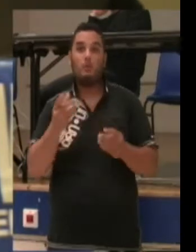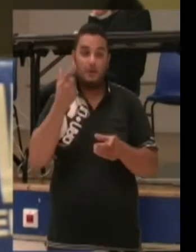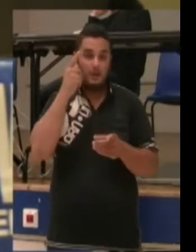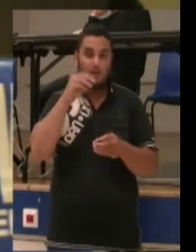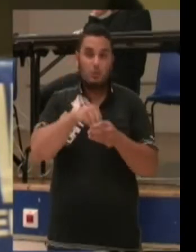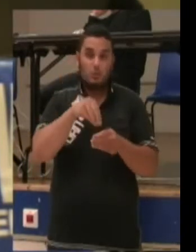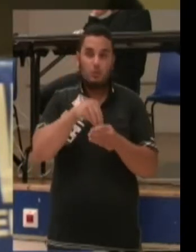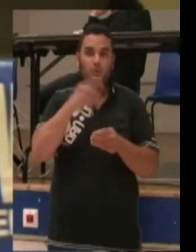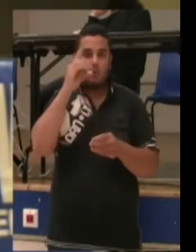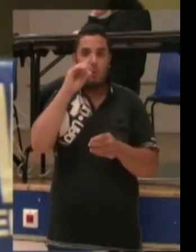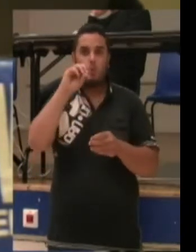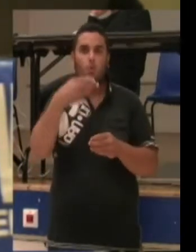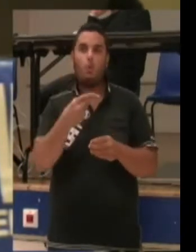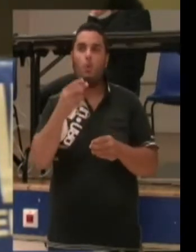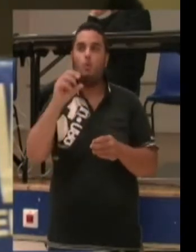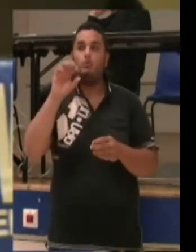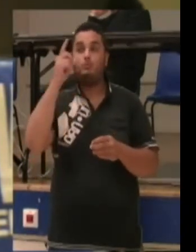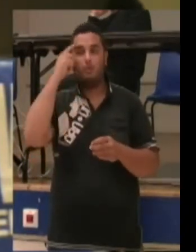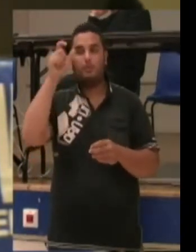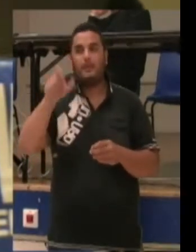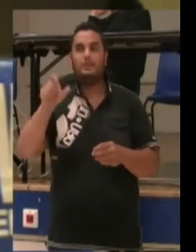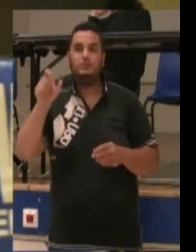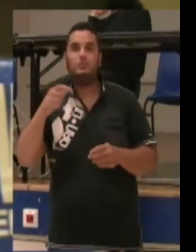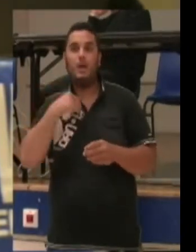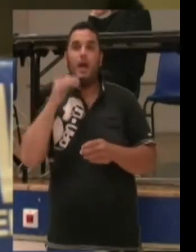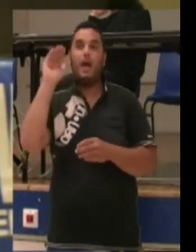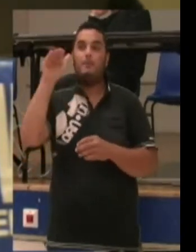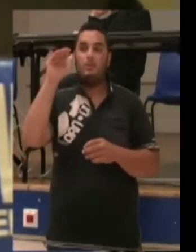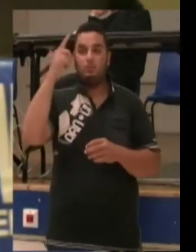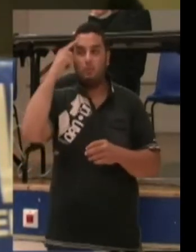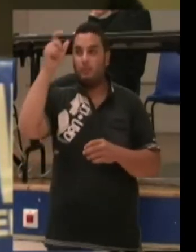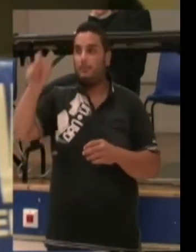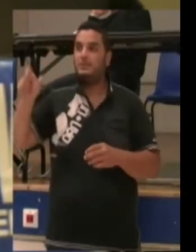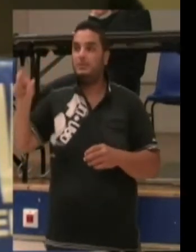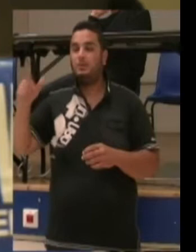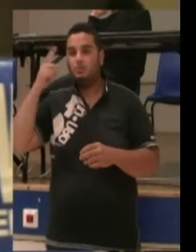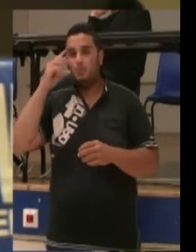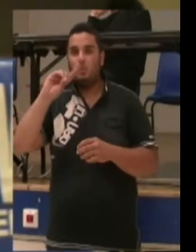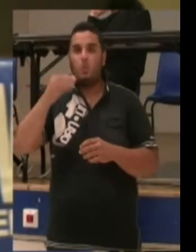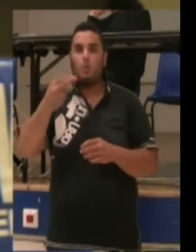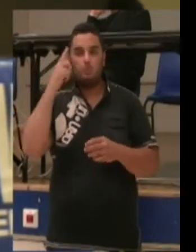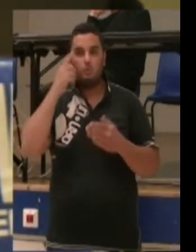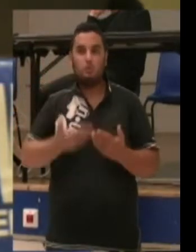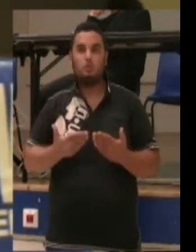cotisations et sur les dons. Donc on fait appel à votre générosité, Inch'Allah, pour aujourd'hui.